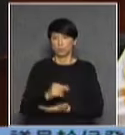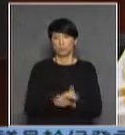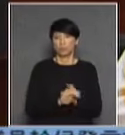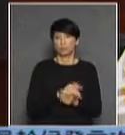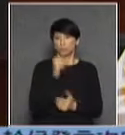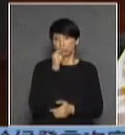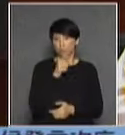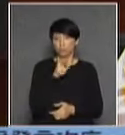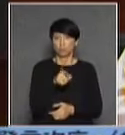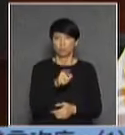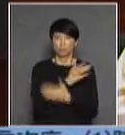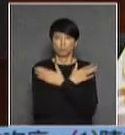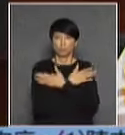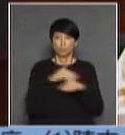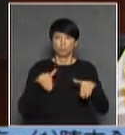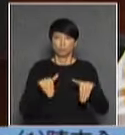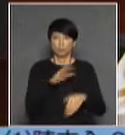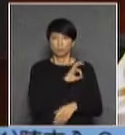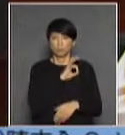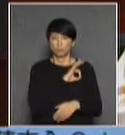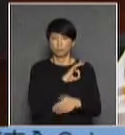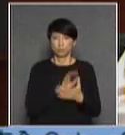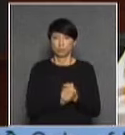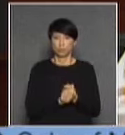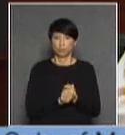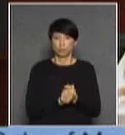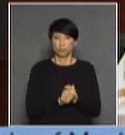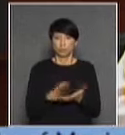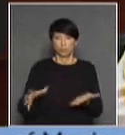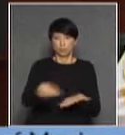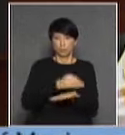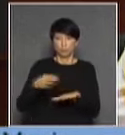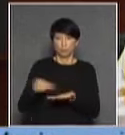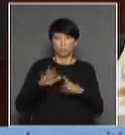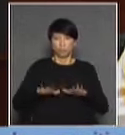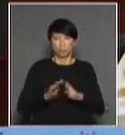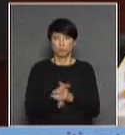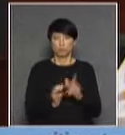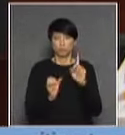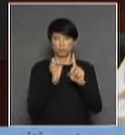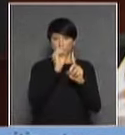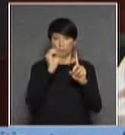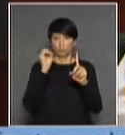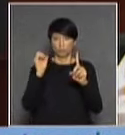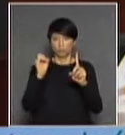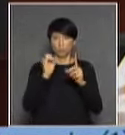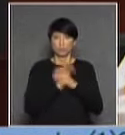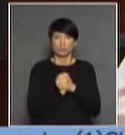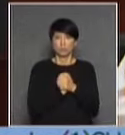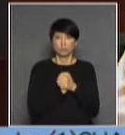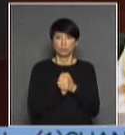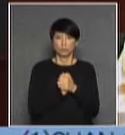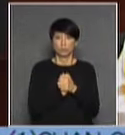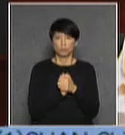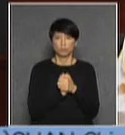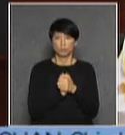物协会那个筹款的效率是极低的。因为呢它每筹100元呢，每筹100元呢，佢係需要